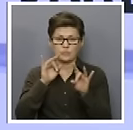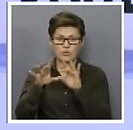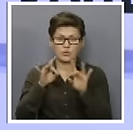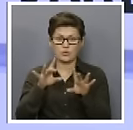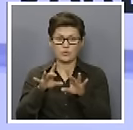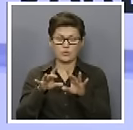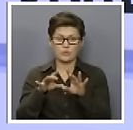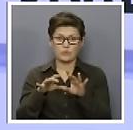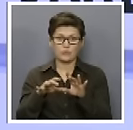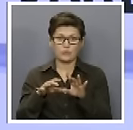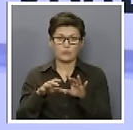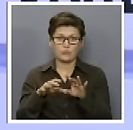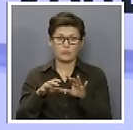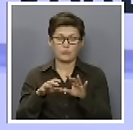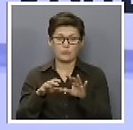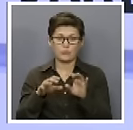жарнамасынан былай